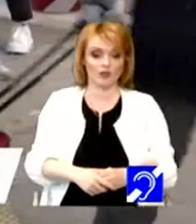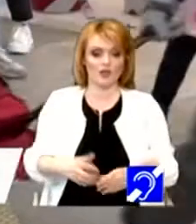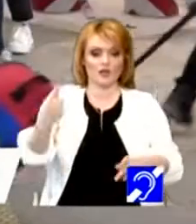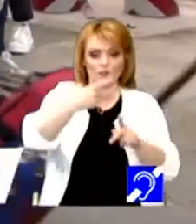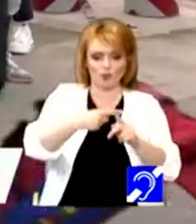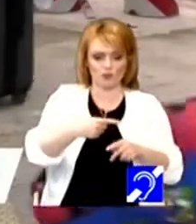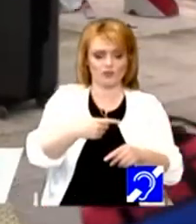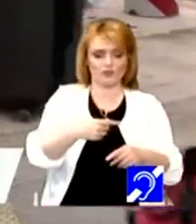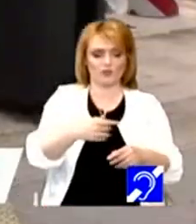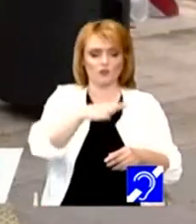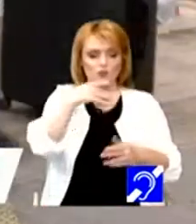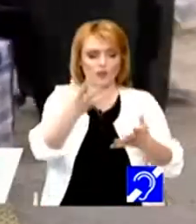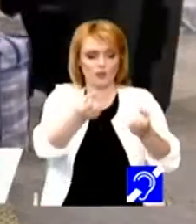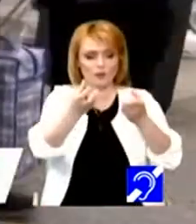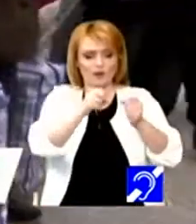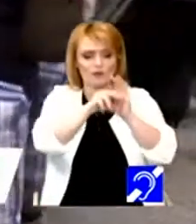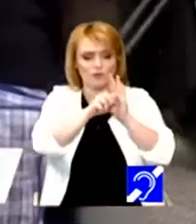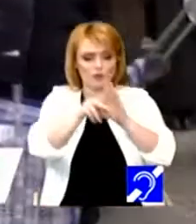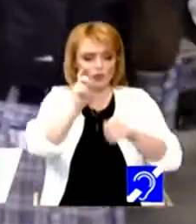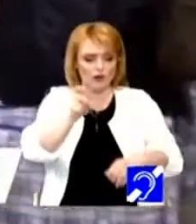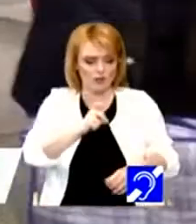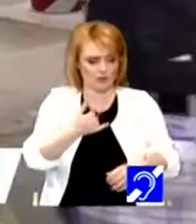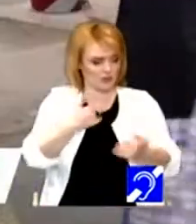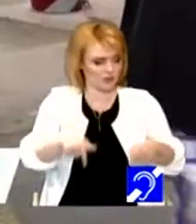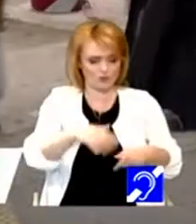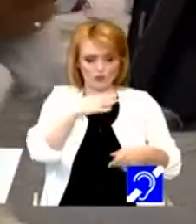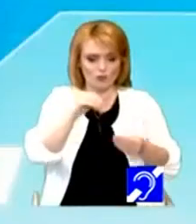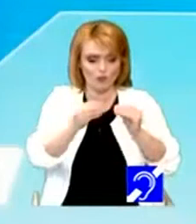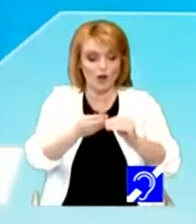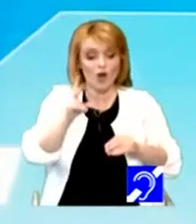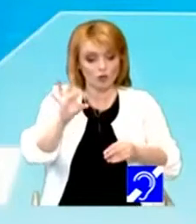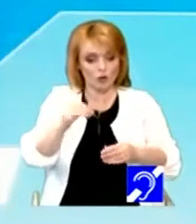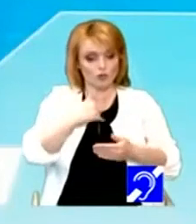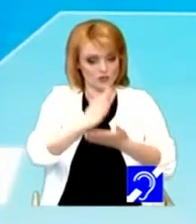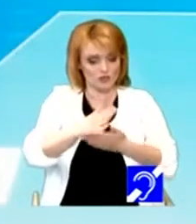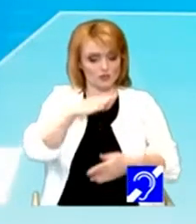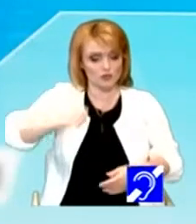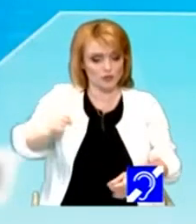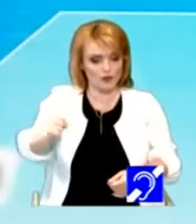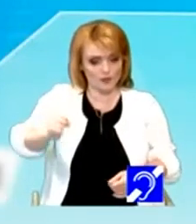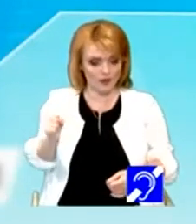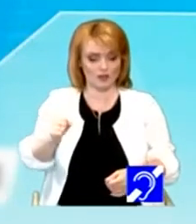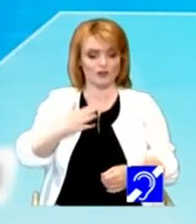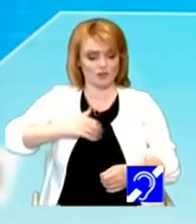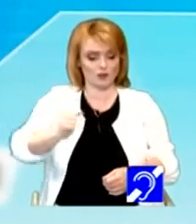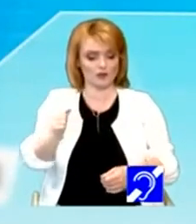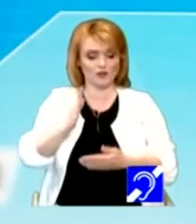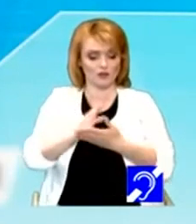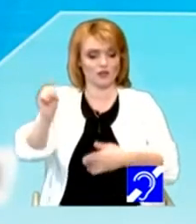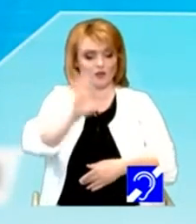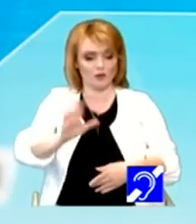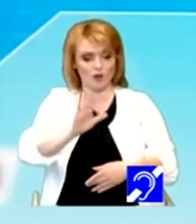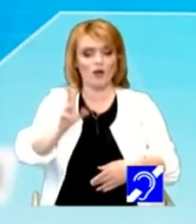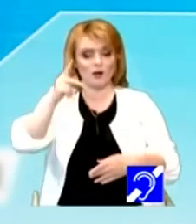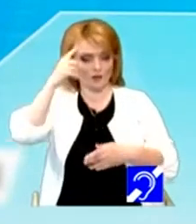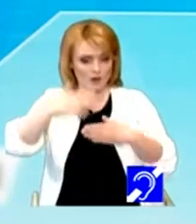aproape jumătate de milion de refugiați. Suntem vulnerabili, în același timp avem prieteni, este Uniunea Europeană care